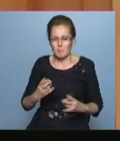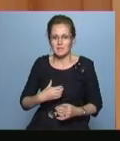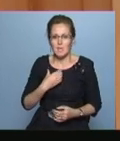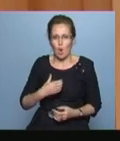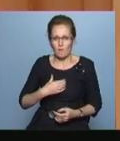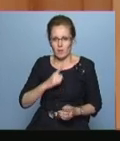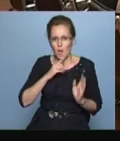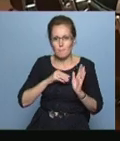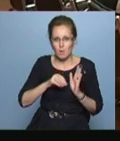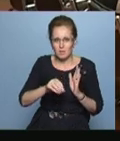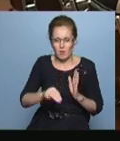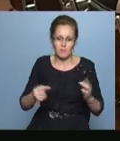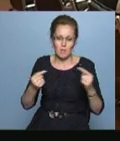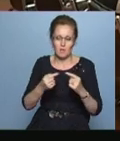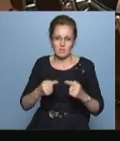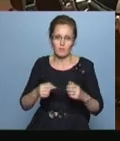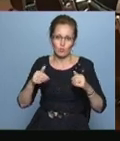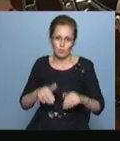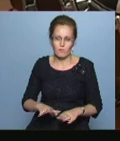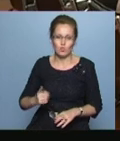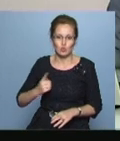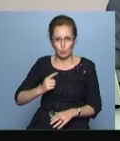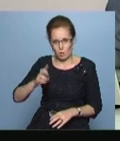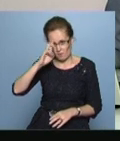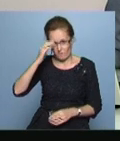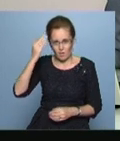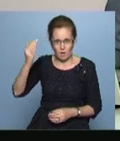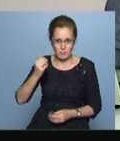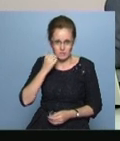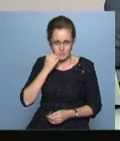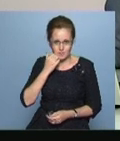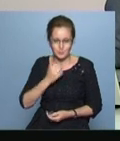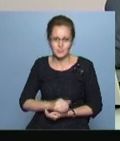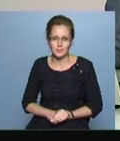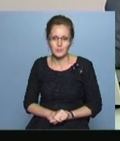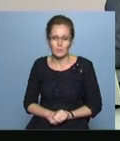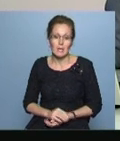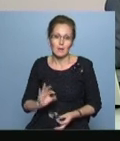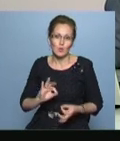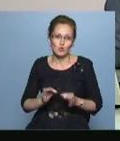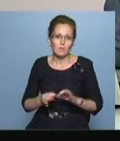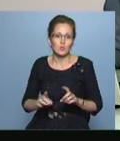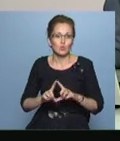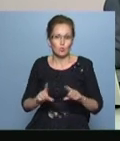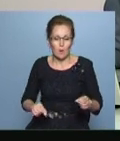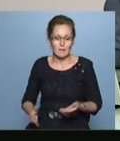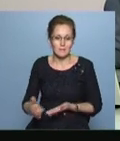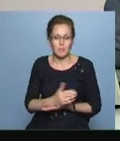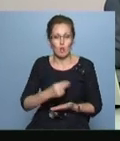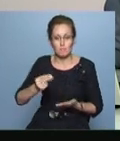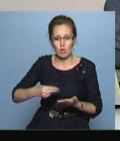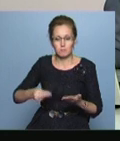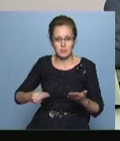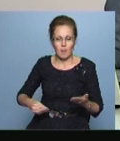посевов. Соответствующего решения ждут от федерации. Ижевские школьники собирают подписи на